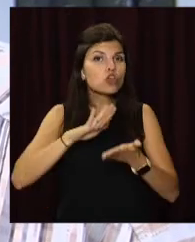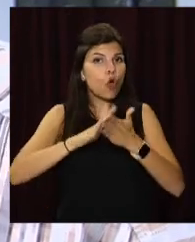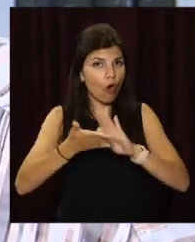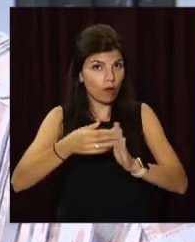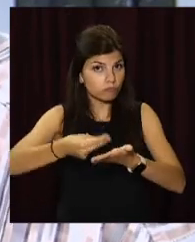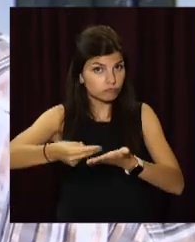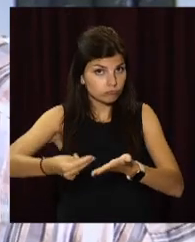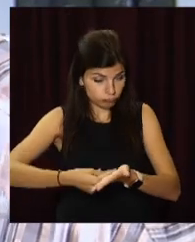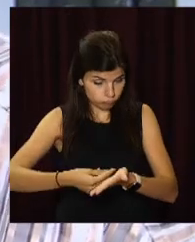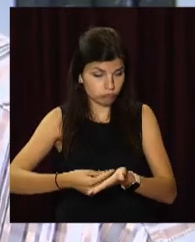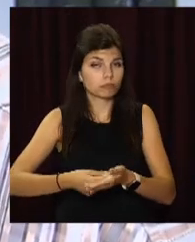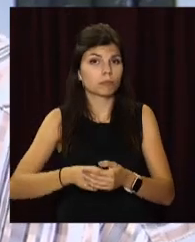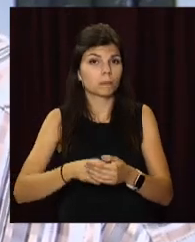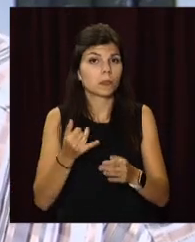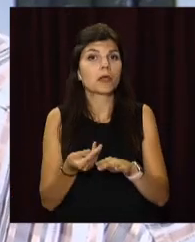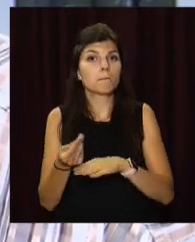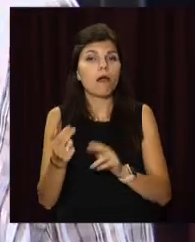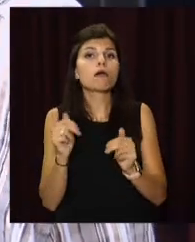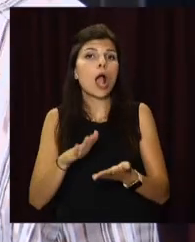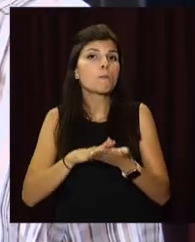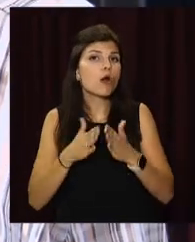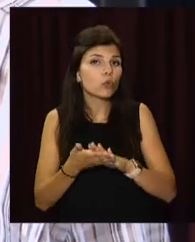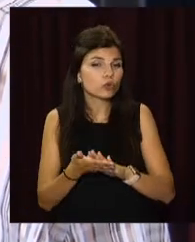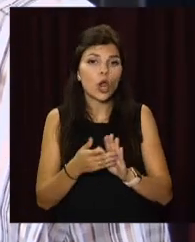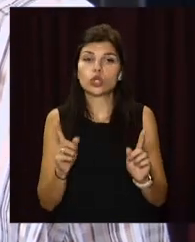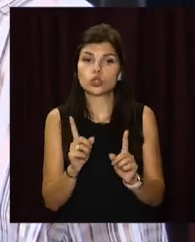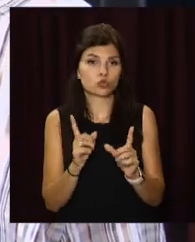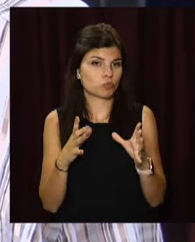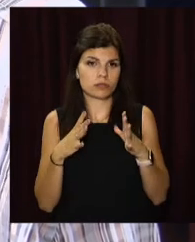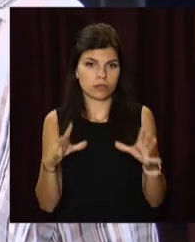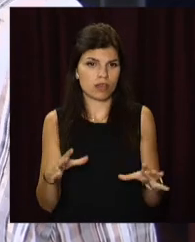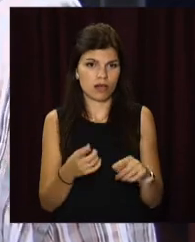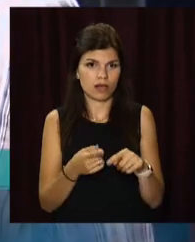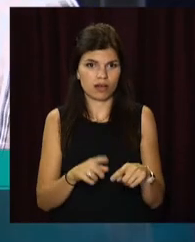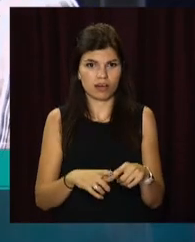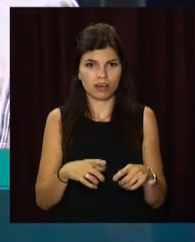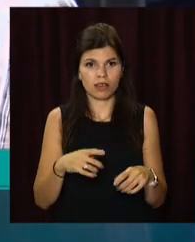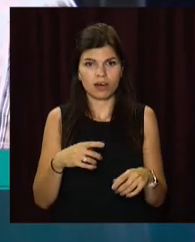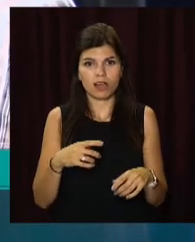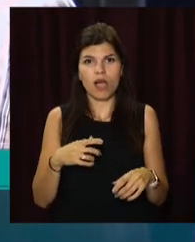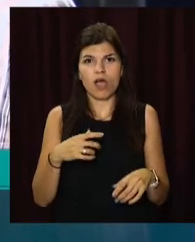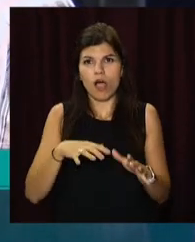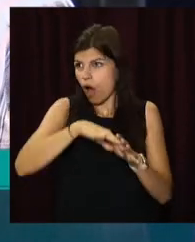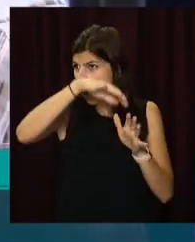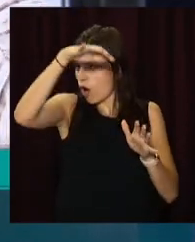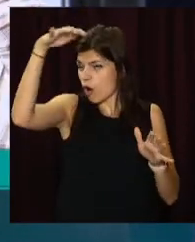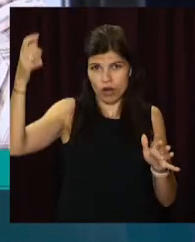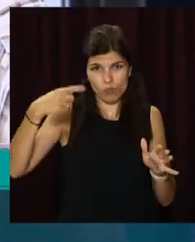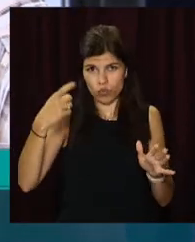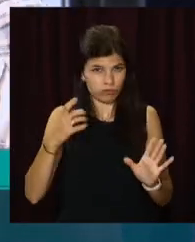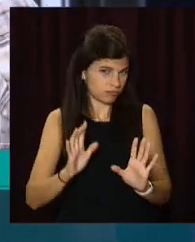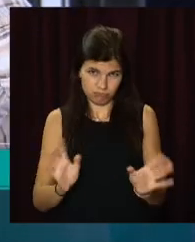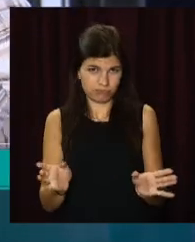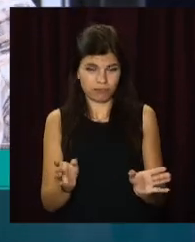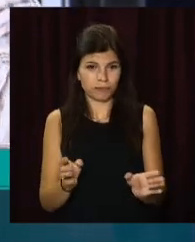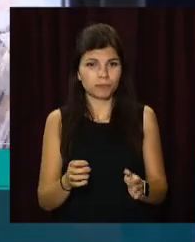договір і платити, як положено. Щоб не було цієї ж горе мусора, щоб не було нігде в нас, ні